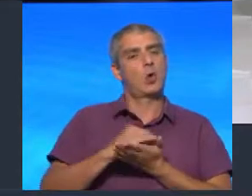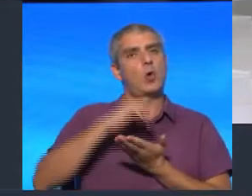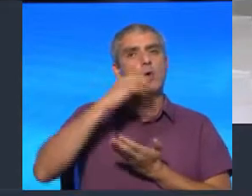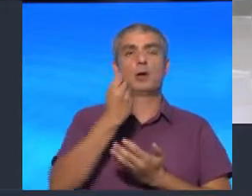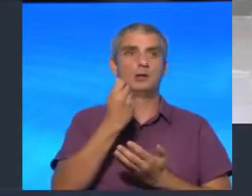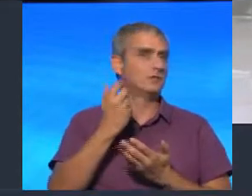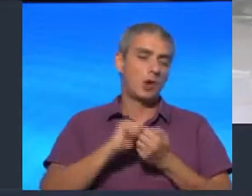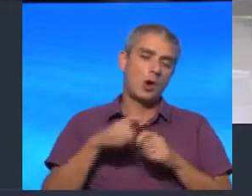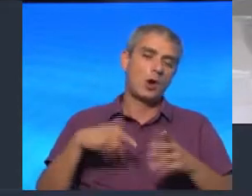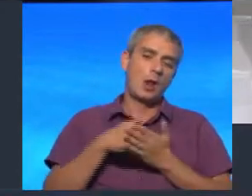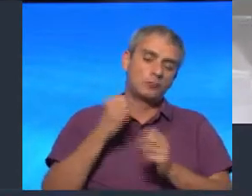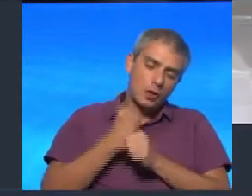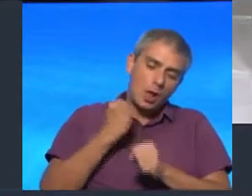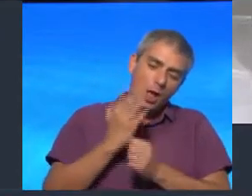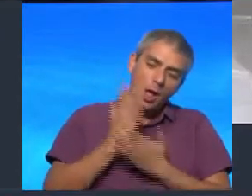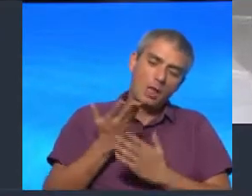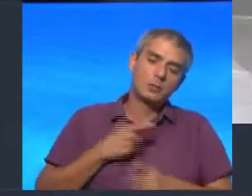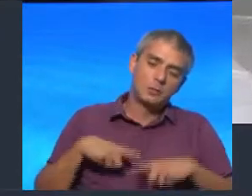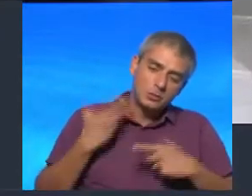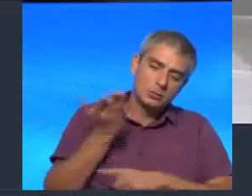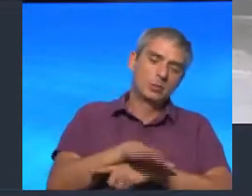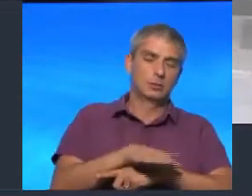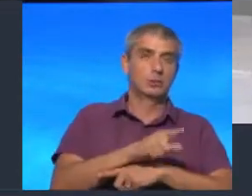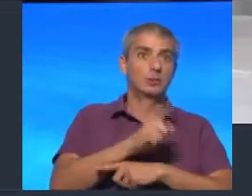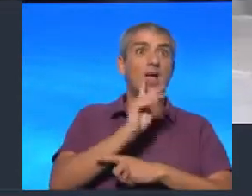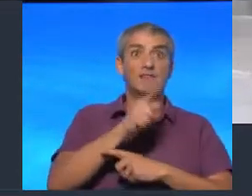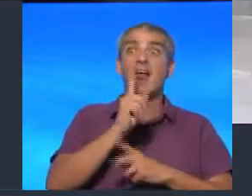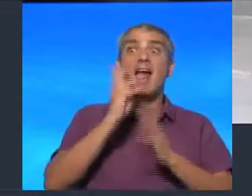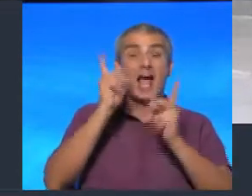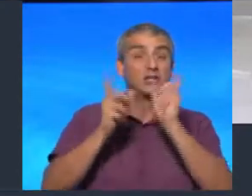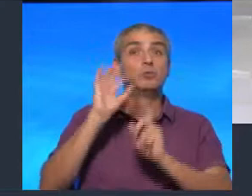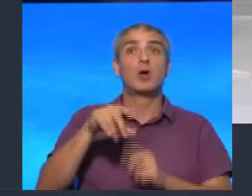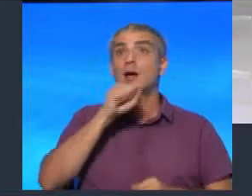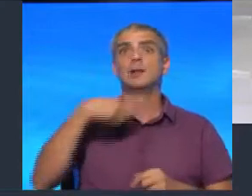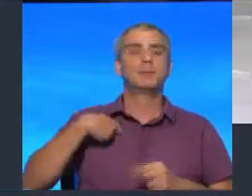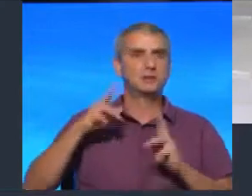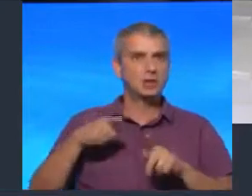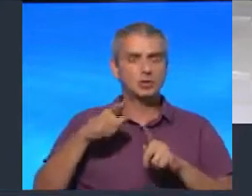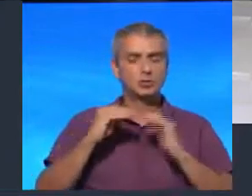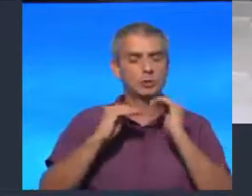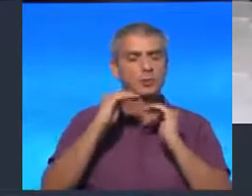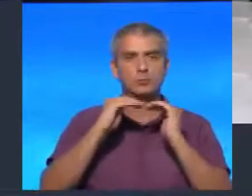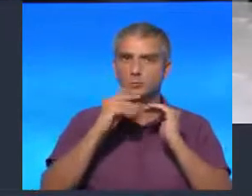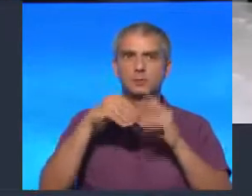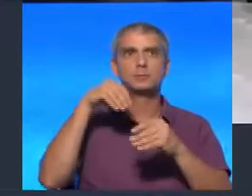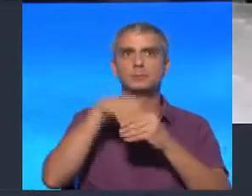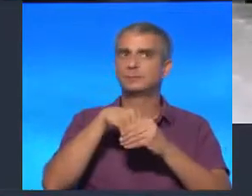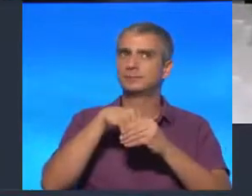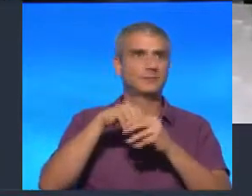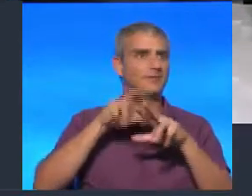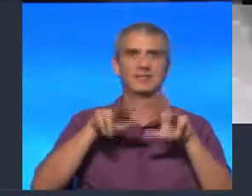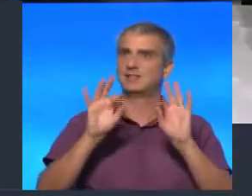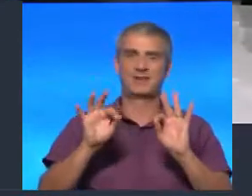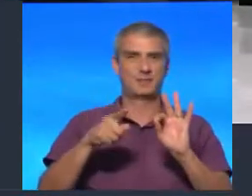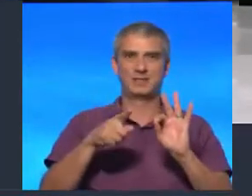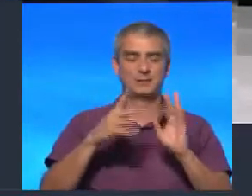פשוט להמשיך לעבוד עד יומם האחרון. אבל אפילו בקרב מי שיש לו פנסיה, הנתון הממוצע מסתיר את התמונה האמיתית.